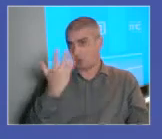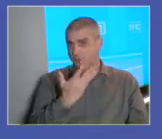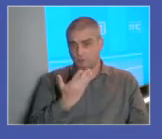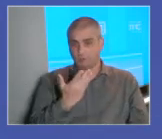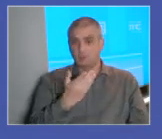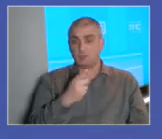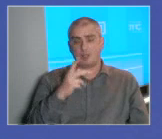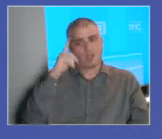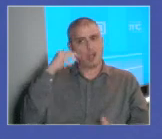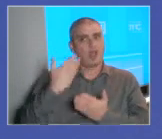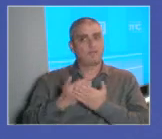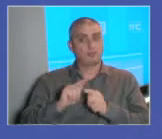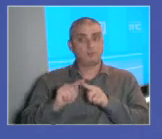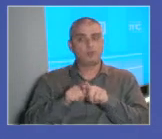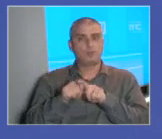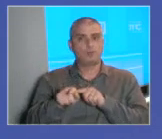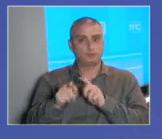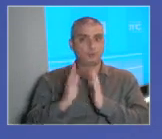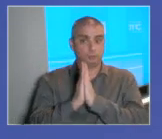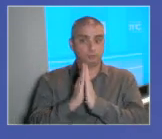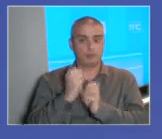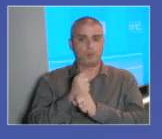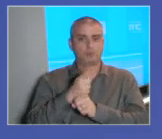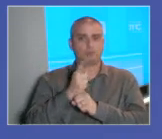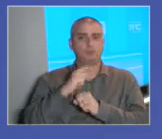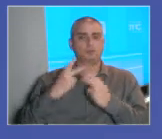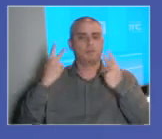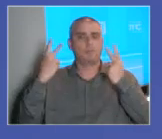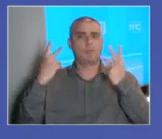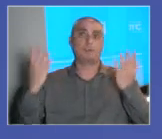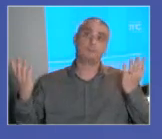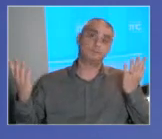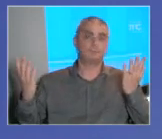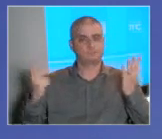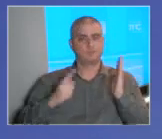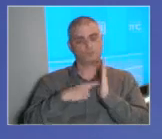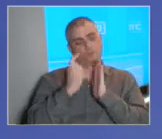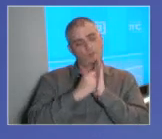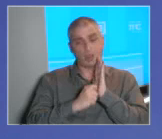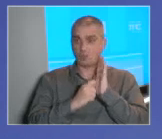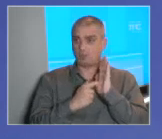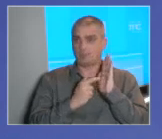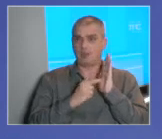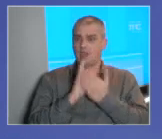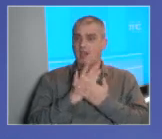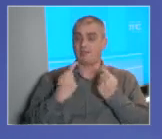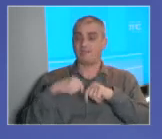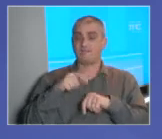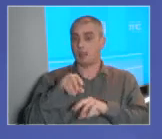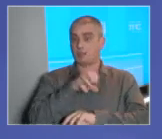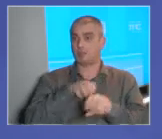לבקרים, לחוות דעת מהסוג הזה שהוא התבקש כאן לעשות, יש מעמד, נקרא לזה תקנוני. בגלל ההחלטה של הוועדה